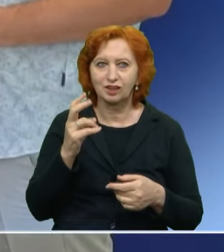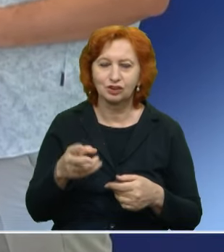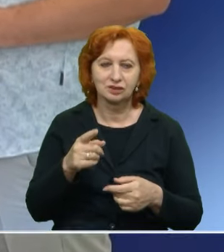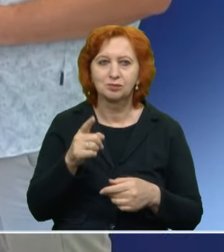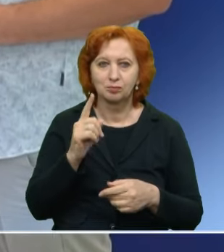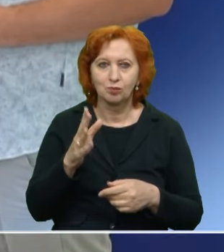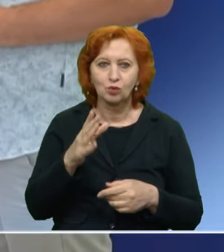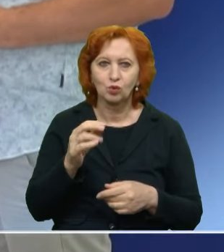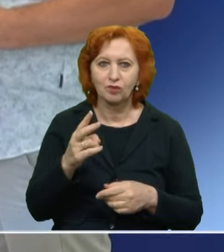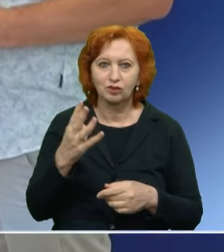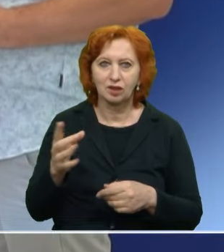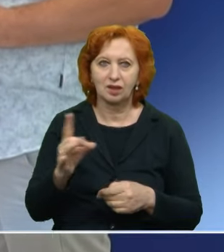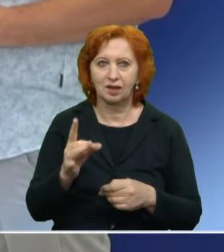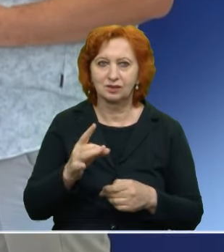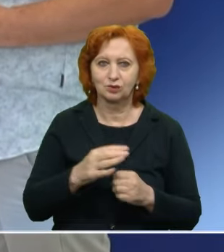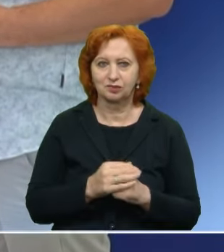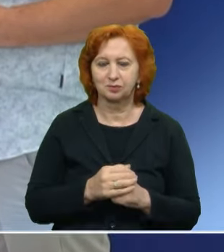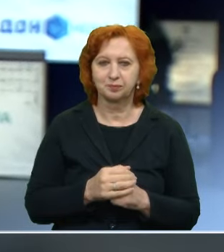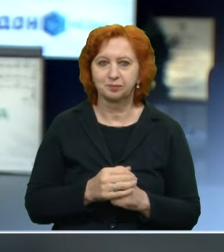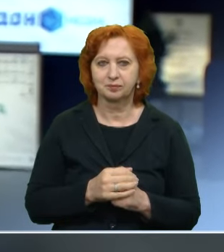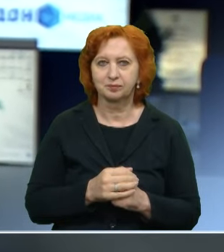Галуцкий, Дон-24, Ростов-на-Дону.